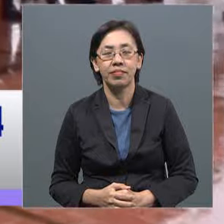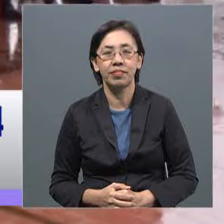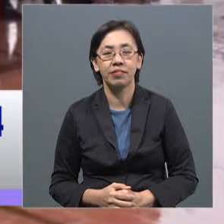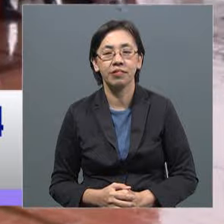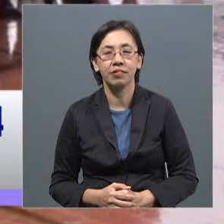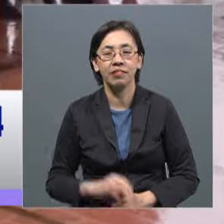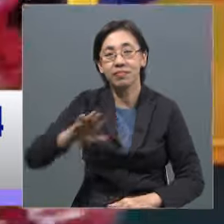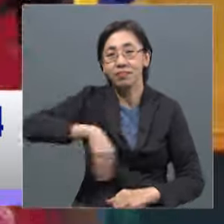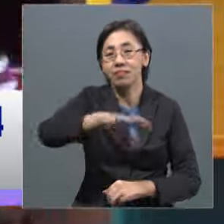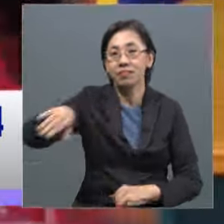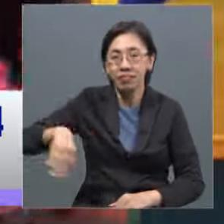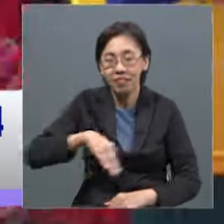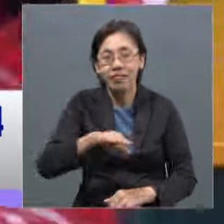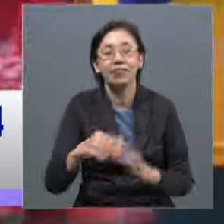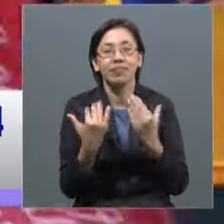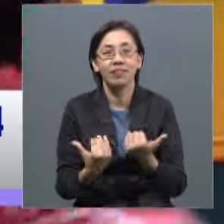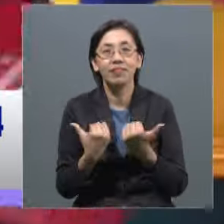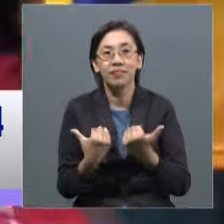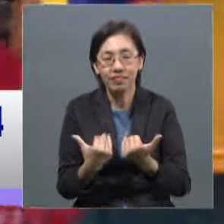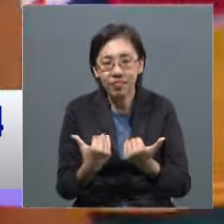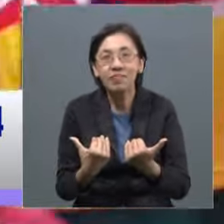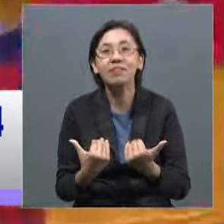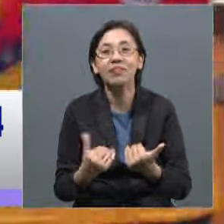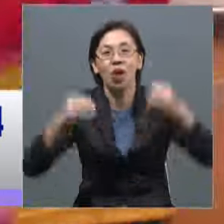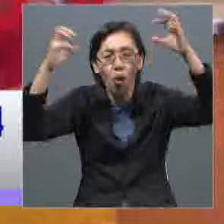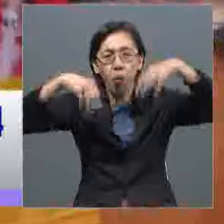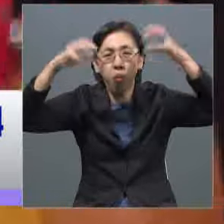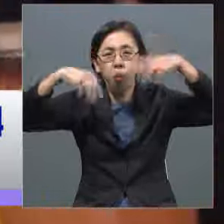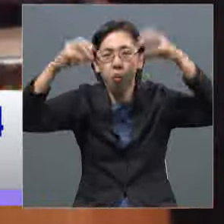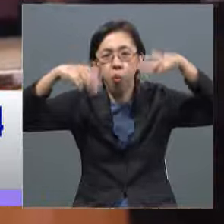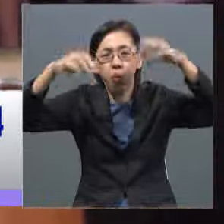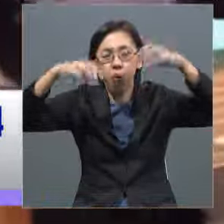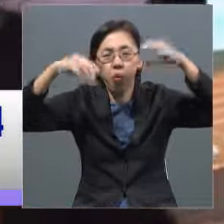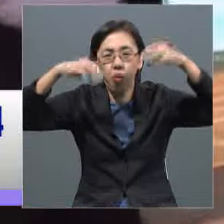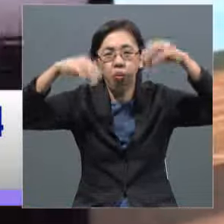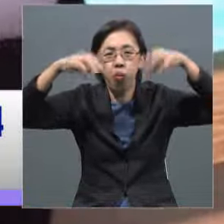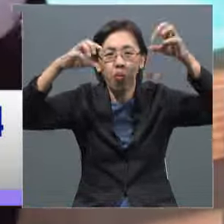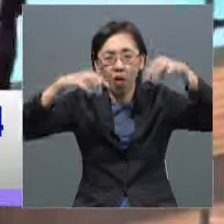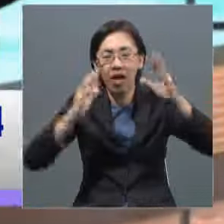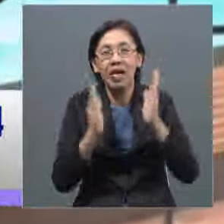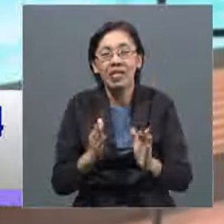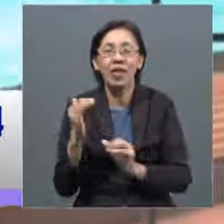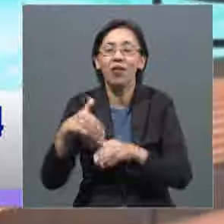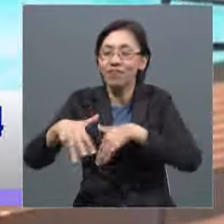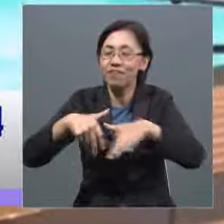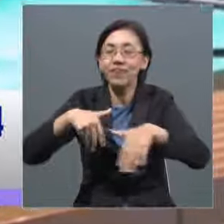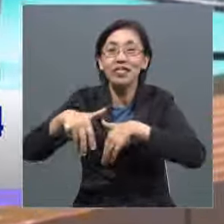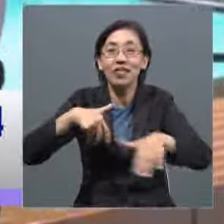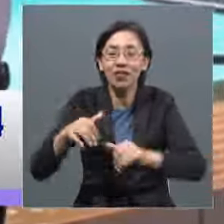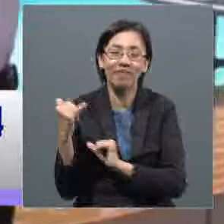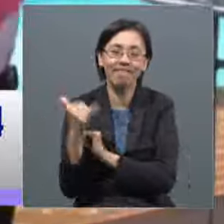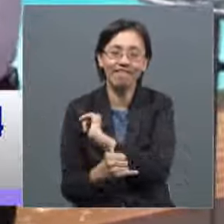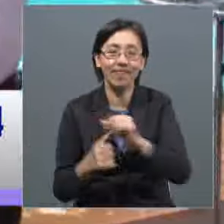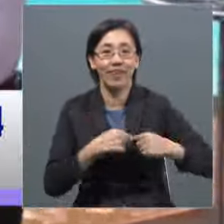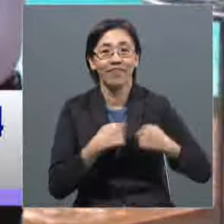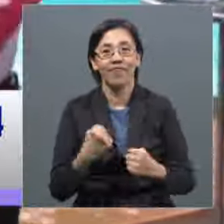คุณผู้ชมครับสำหรับบรรยากาศในขณะนี้นะครับถึงแม้ว่าจะมีฝนตกโปรยปลายลงมานะครับแต่แฟนคลับและก็พี่น้องประชาชนที่เข้ามาให้กำลัง